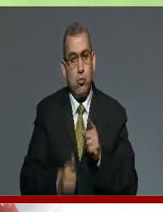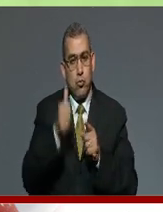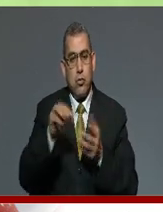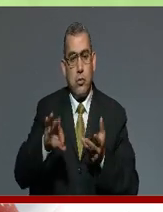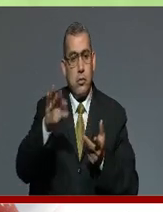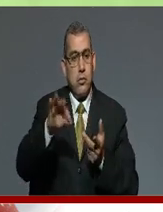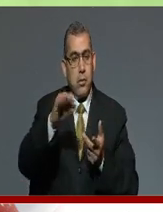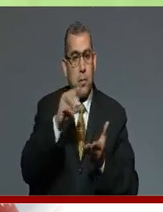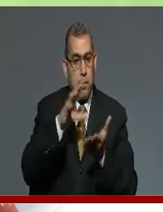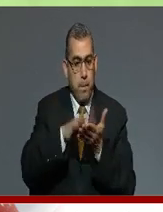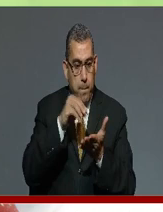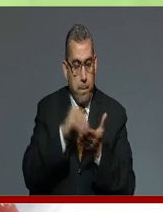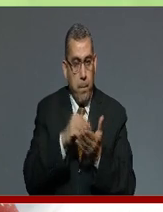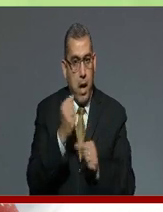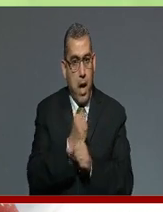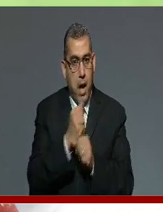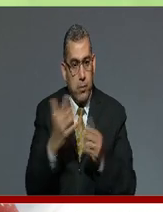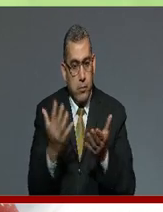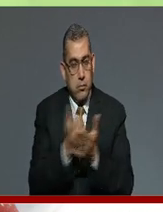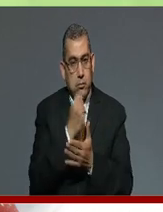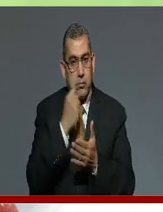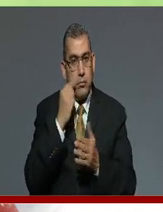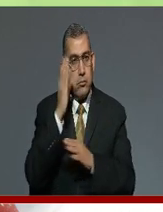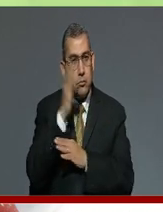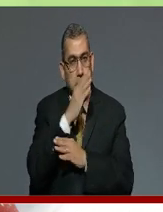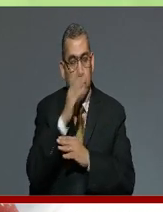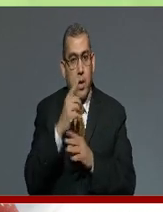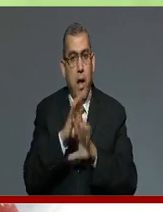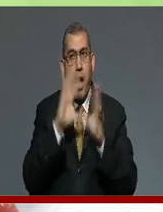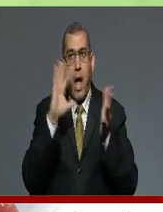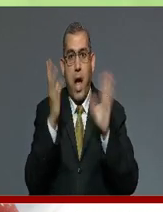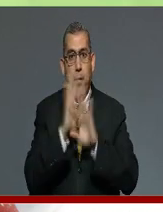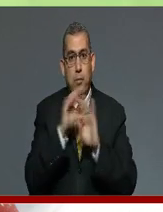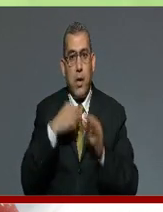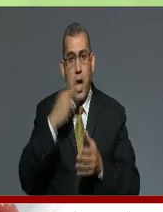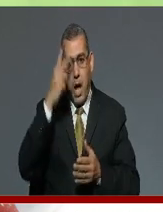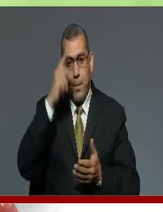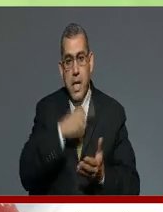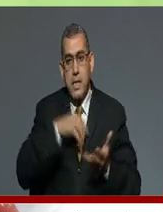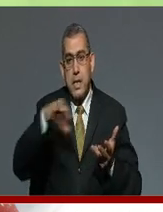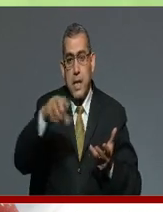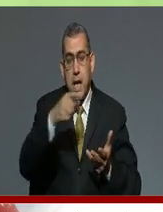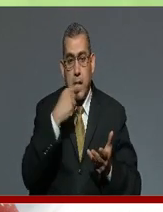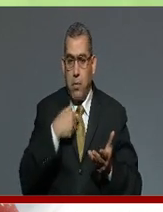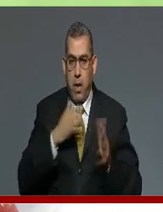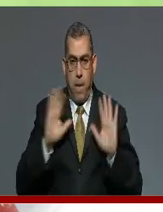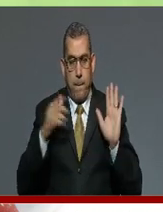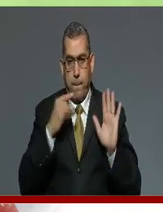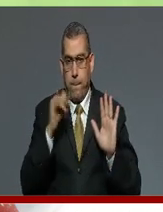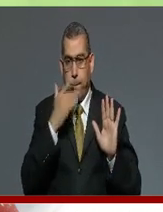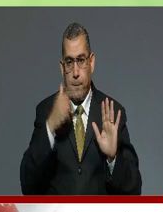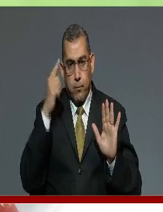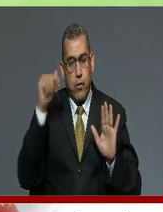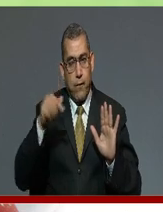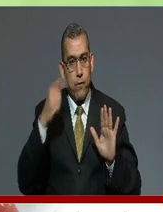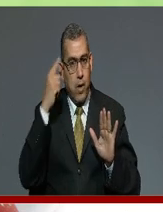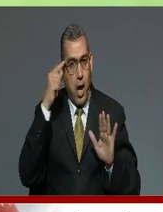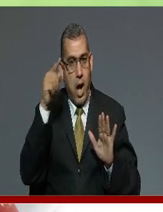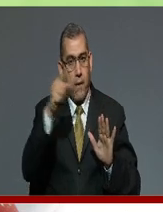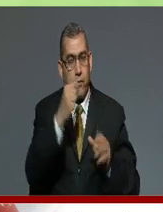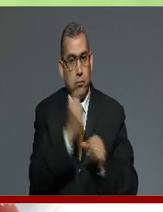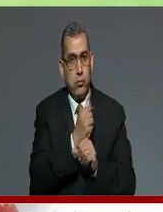بدات في تحقيق اجنده عالميه لا اريد ان اذكر اسماء تلك الدول ولكنني اهنئها على الانجازات التي